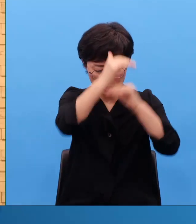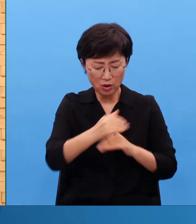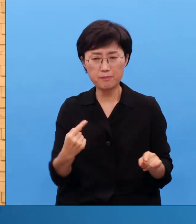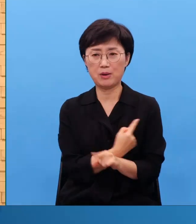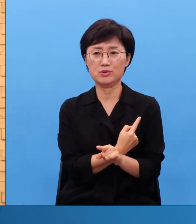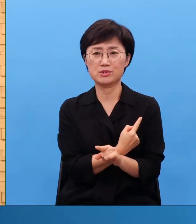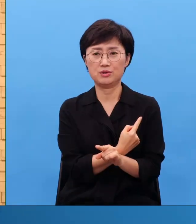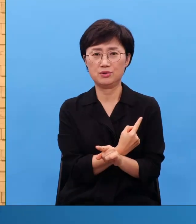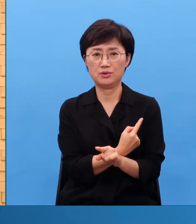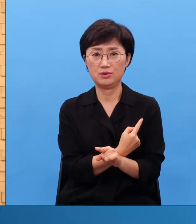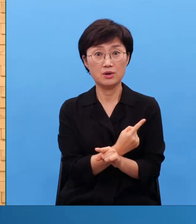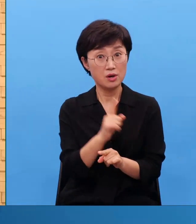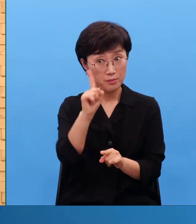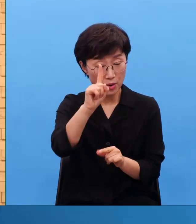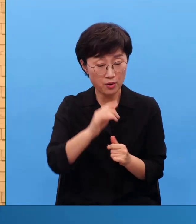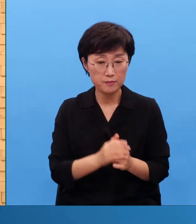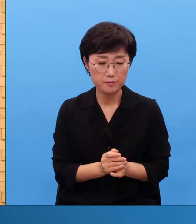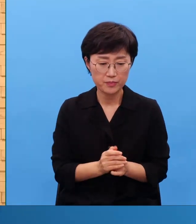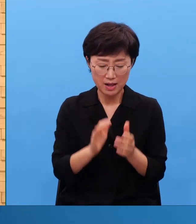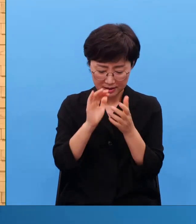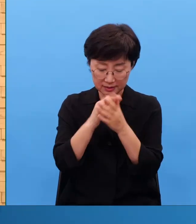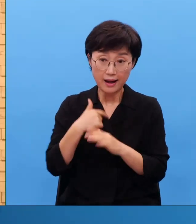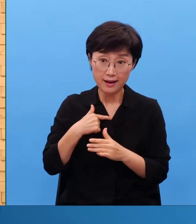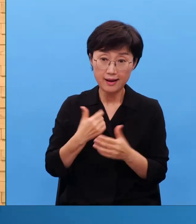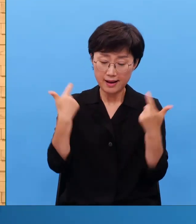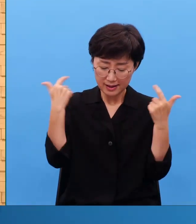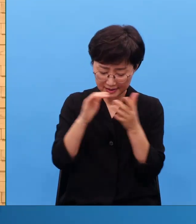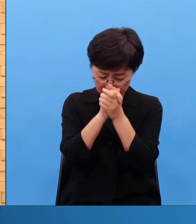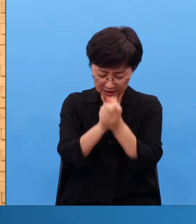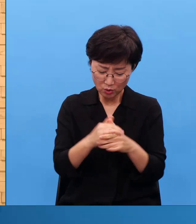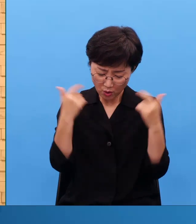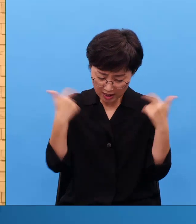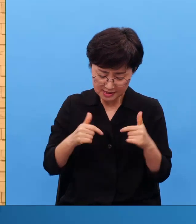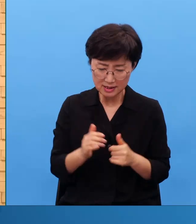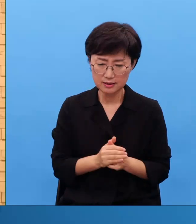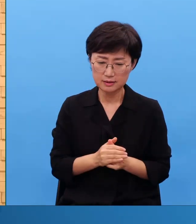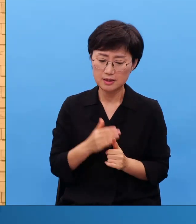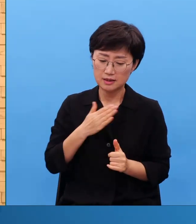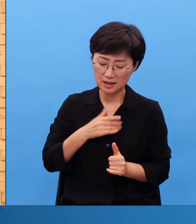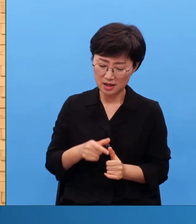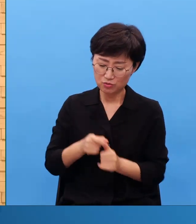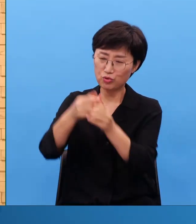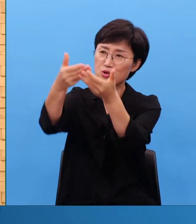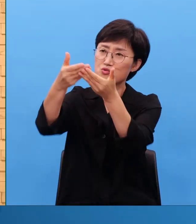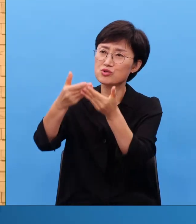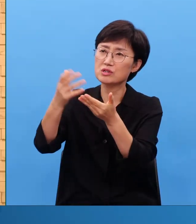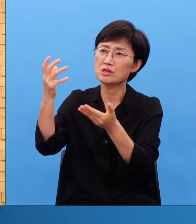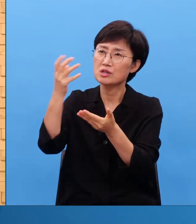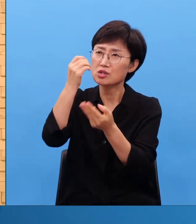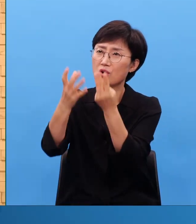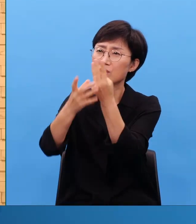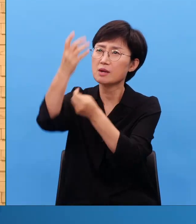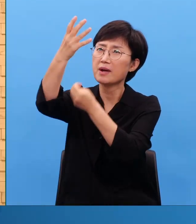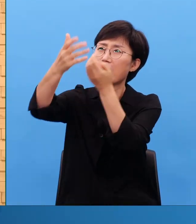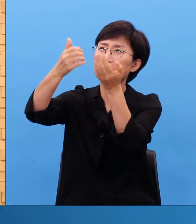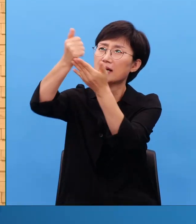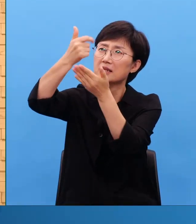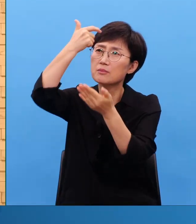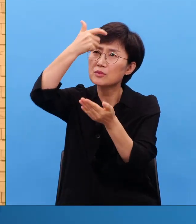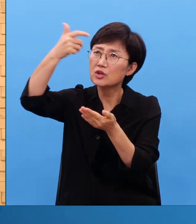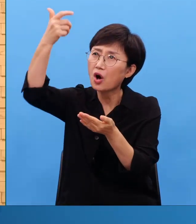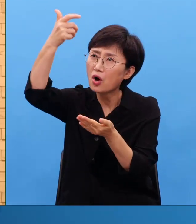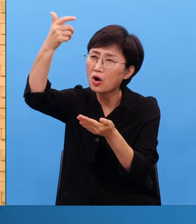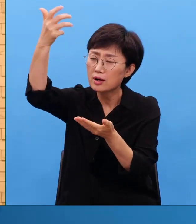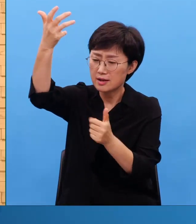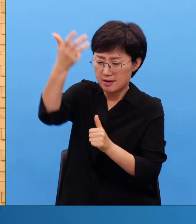it? 계속해서 제 기도 속에요. 나를 구원하신 성삼위 하나님의 영이 내게 임하게